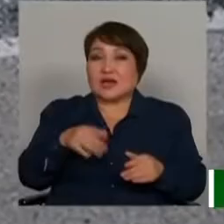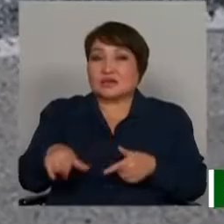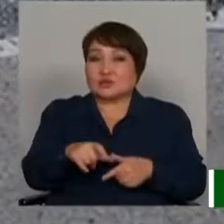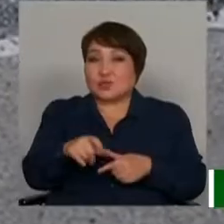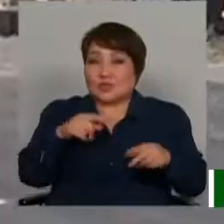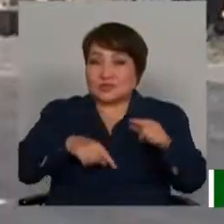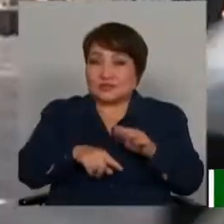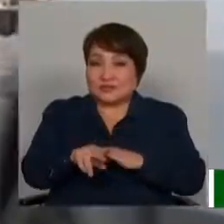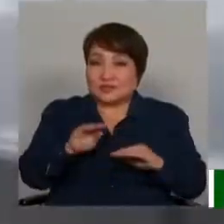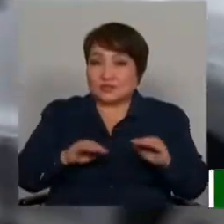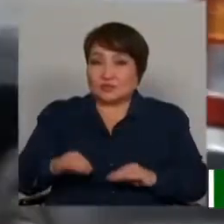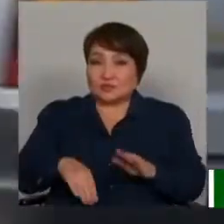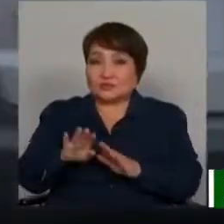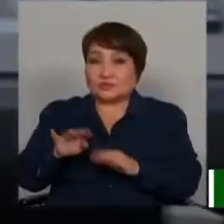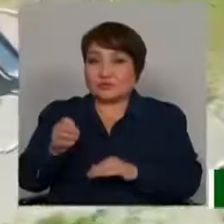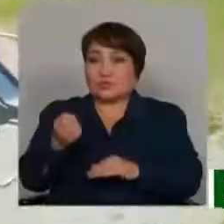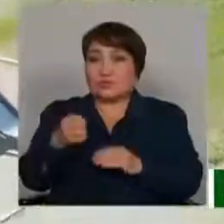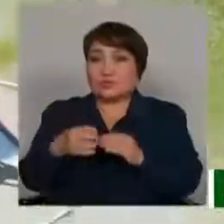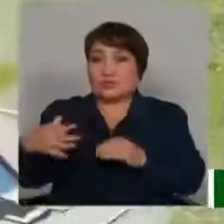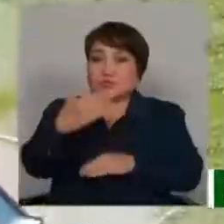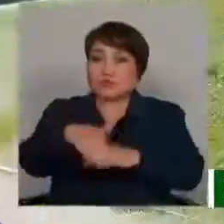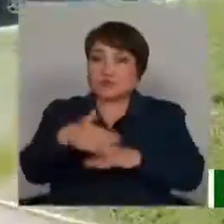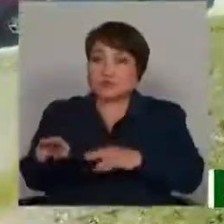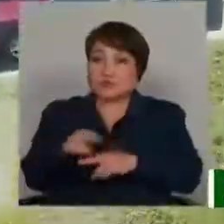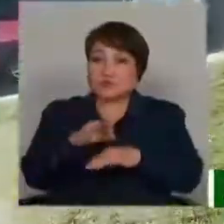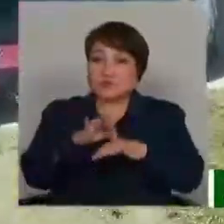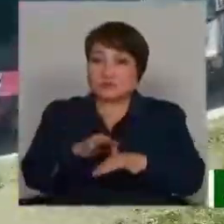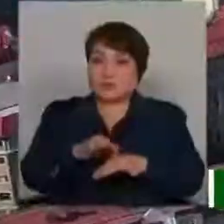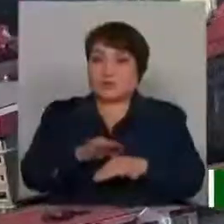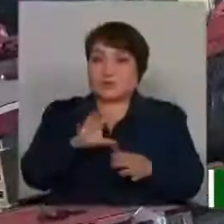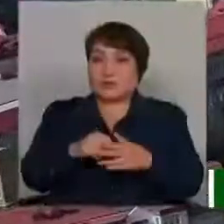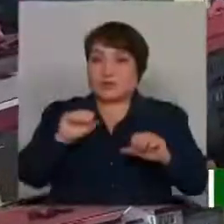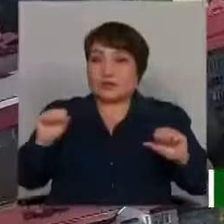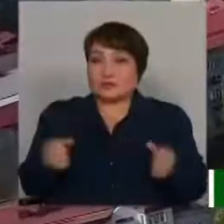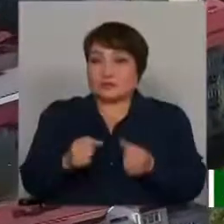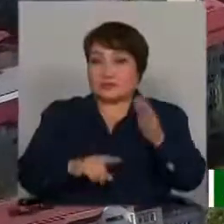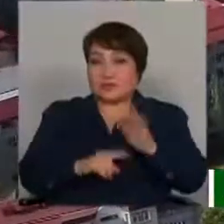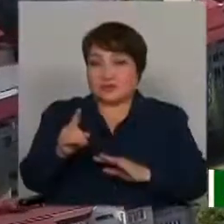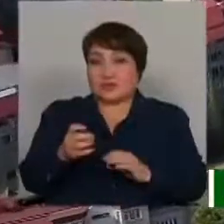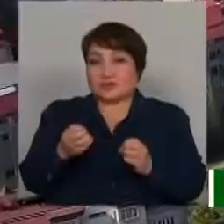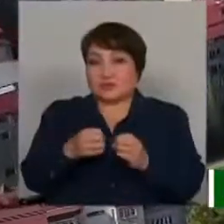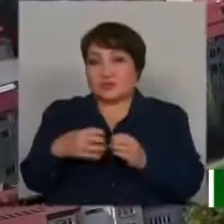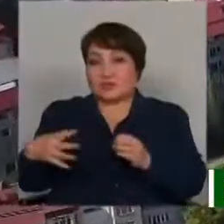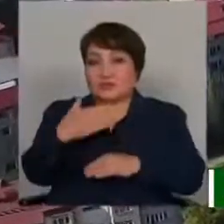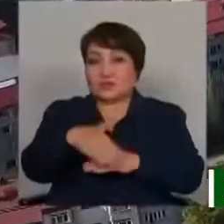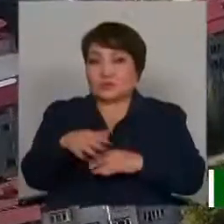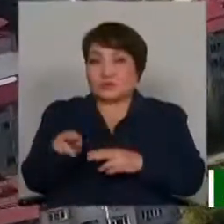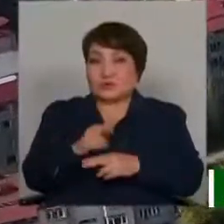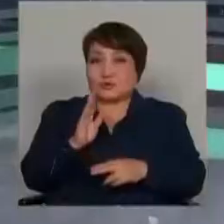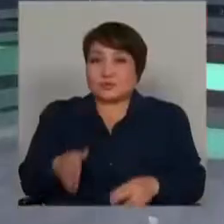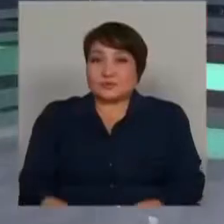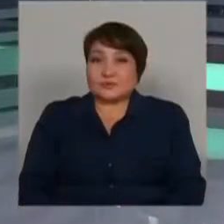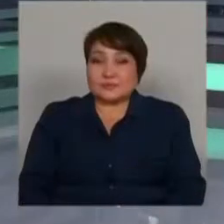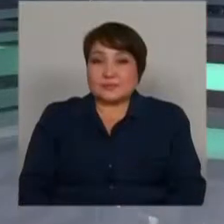көшеге орташа жөндеу жүргізілген. Қыс түскенше тағы 9 көше жөнделмек. Наскен Еркін, Алматы Лиясов, Алматы телеарнасы.